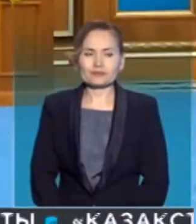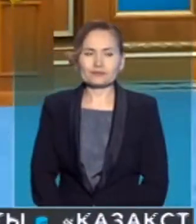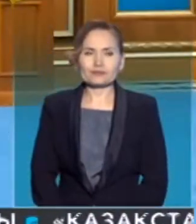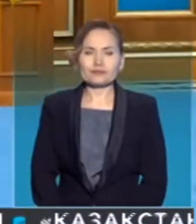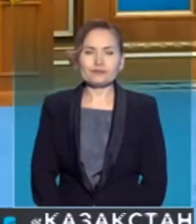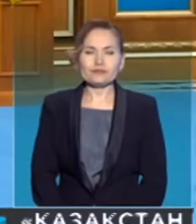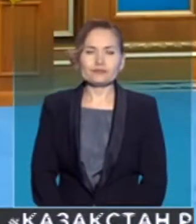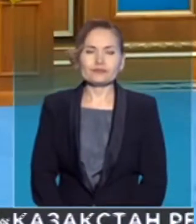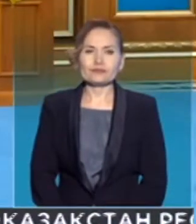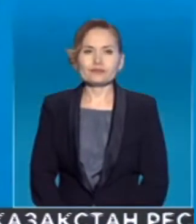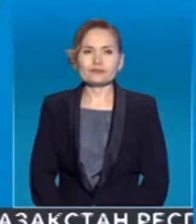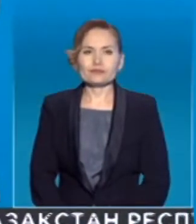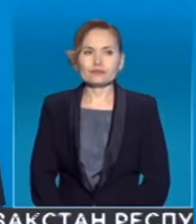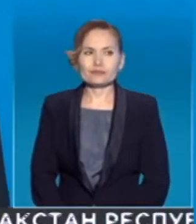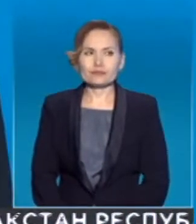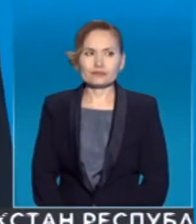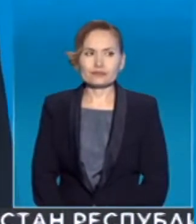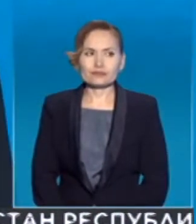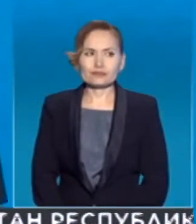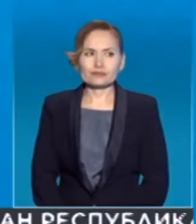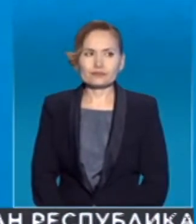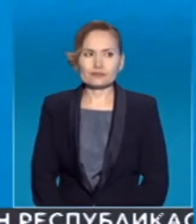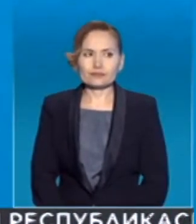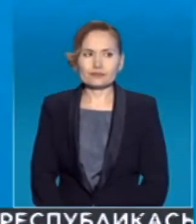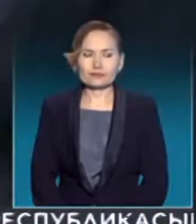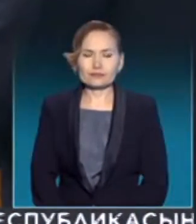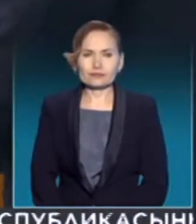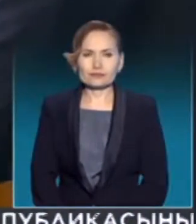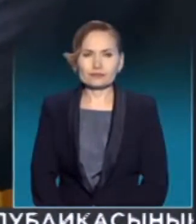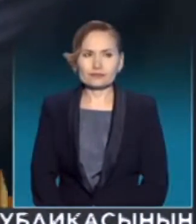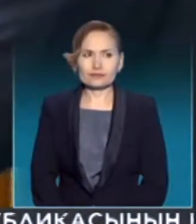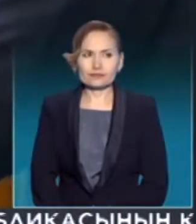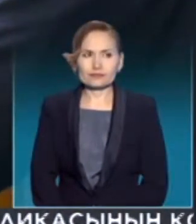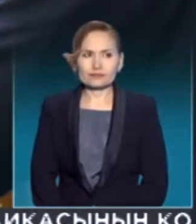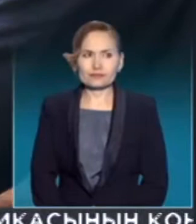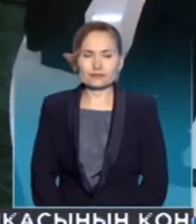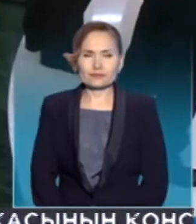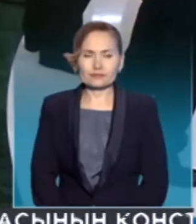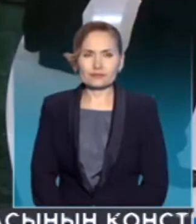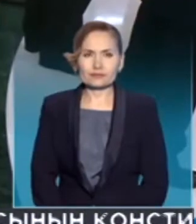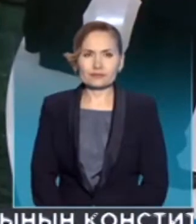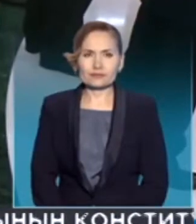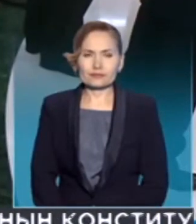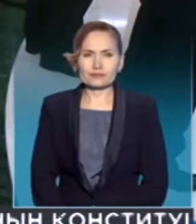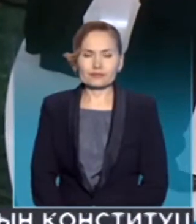ордені туысы Кемелбаева Айгүл Жолдасбайқызына тапсырылсын.